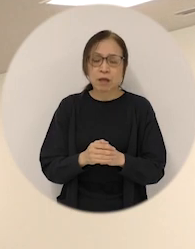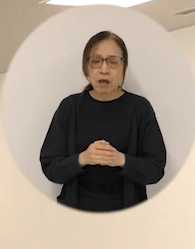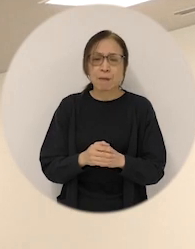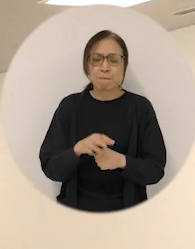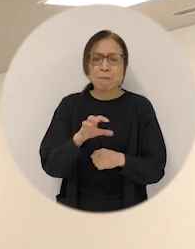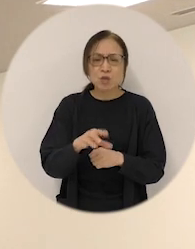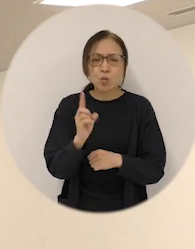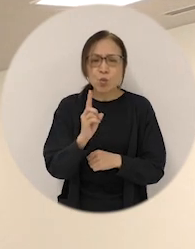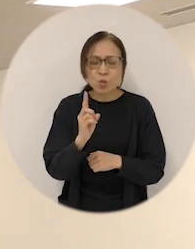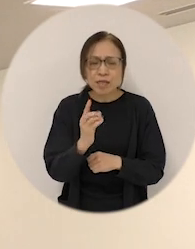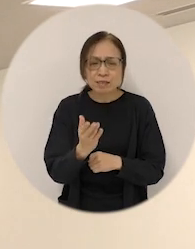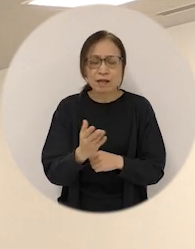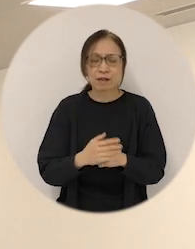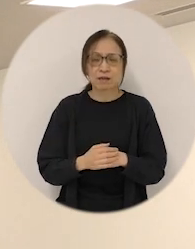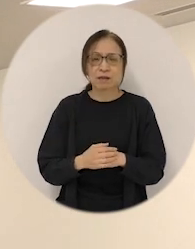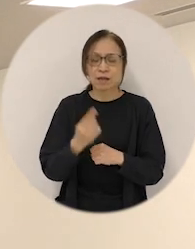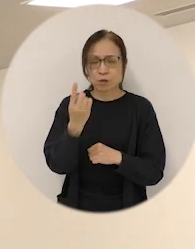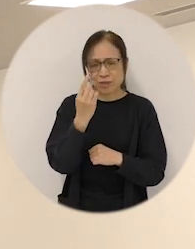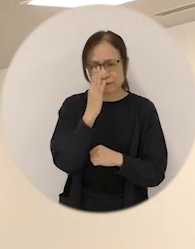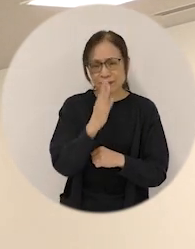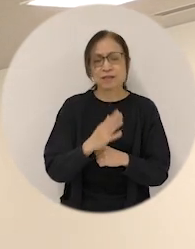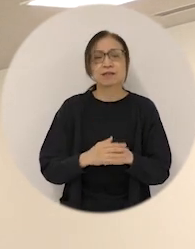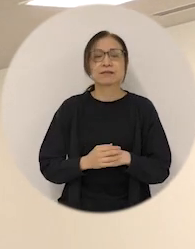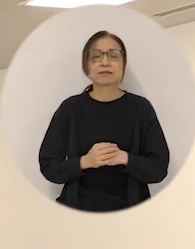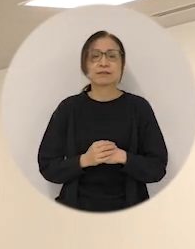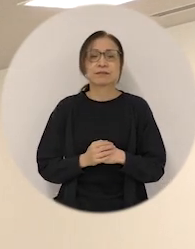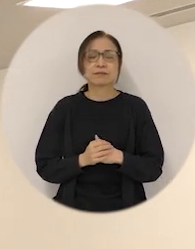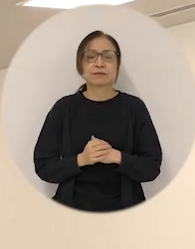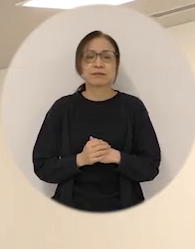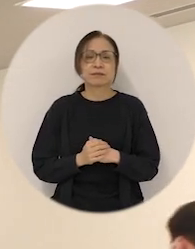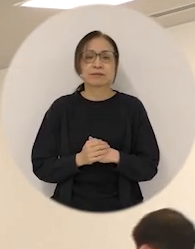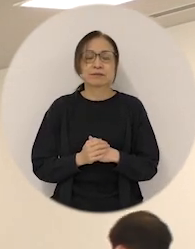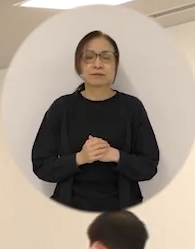館になりうるか教えていただければと思います。